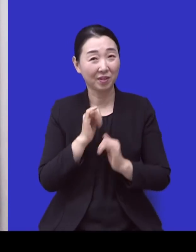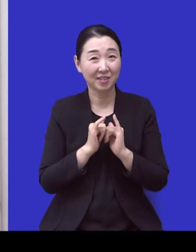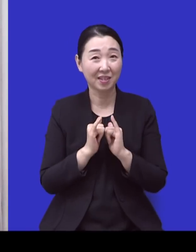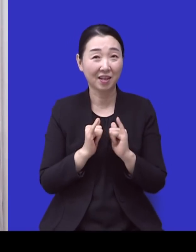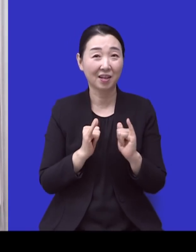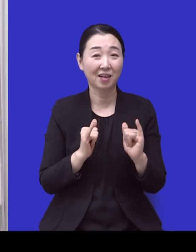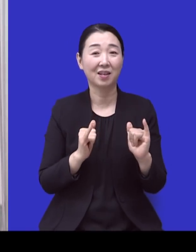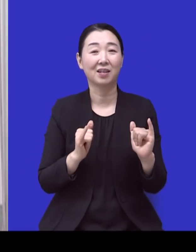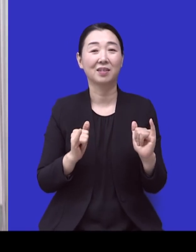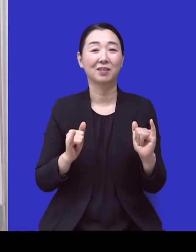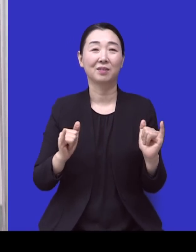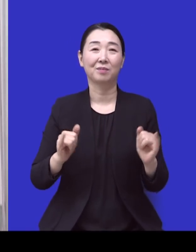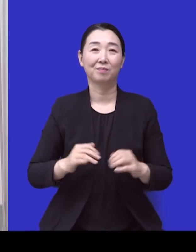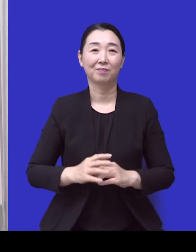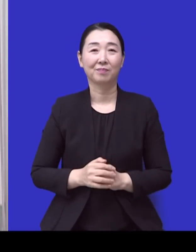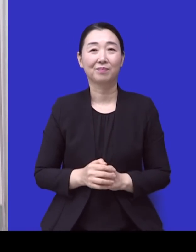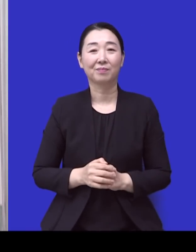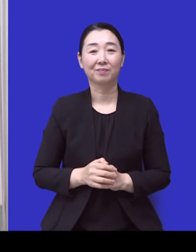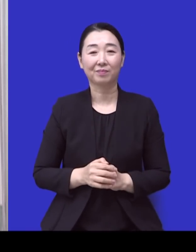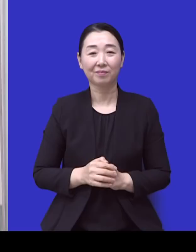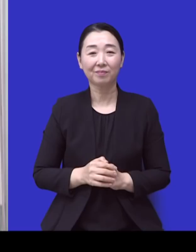자유함이 없는 자